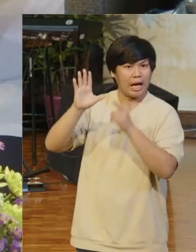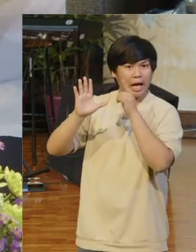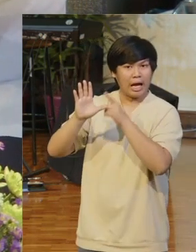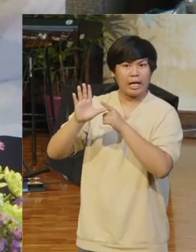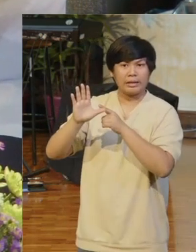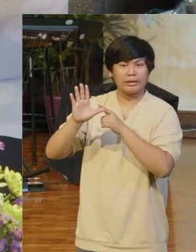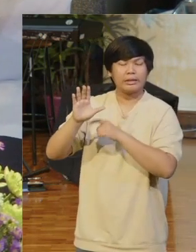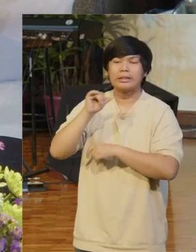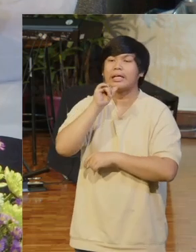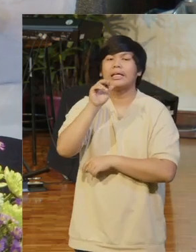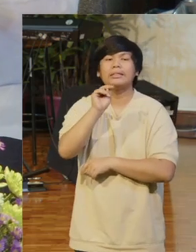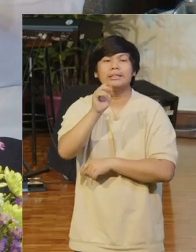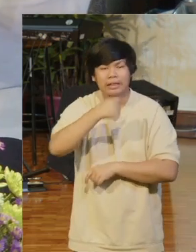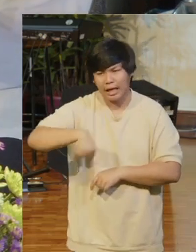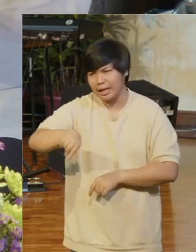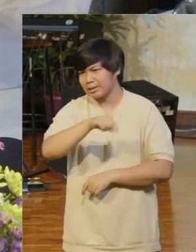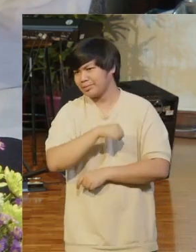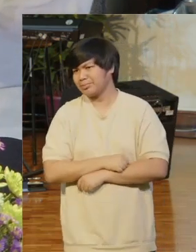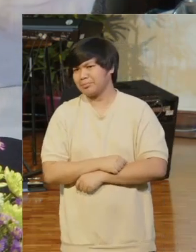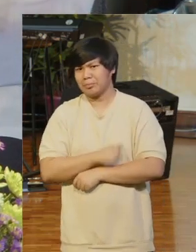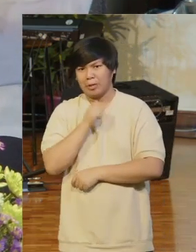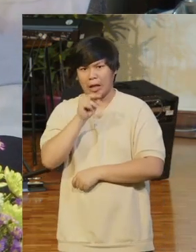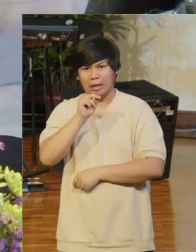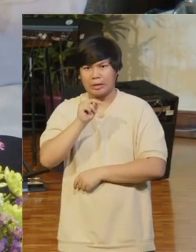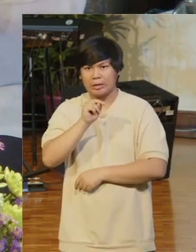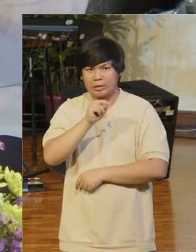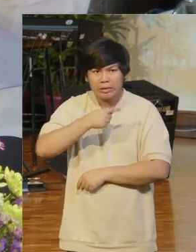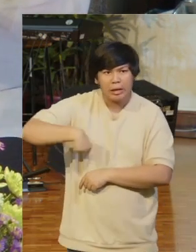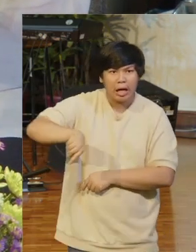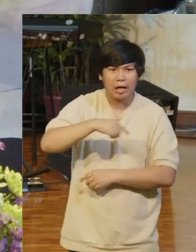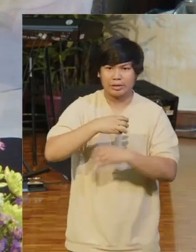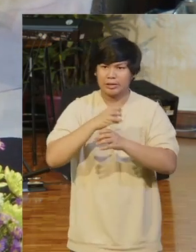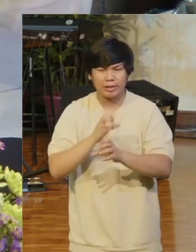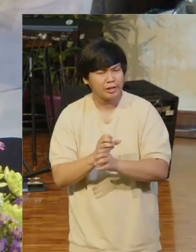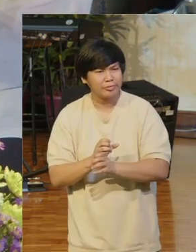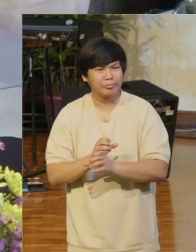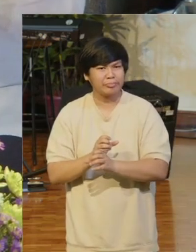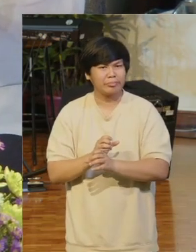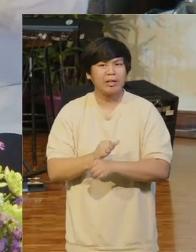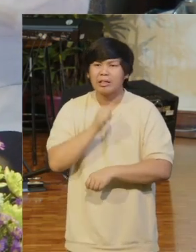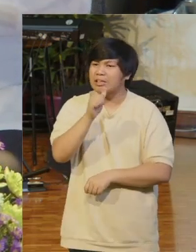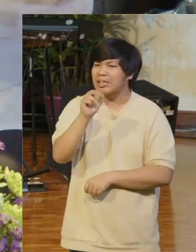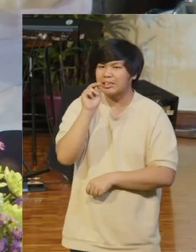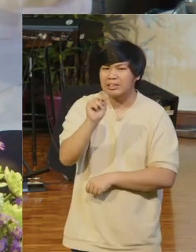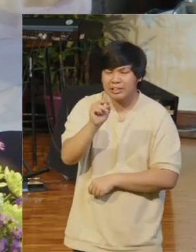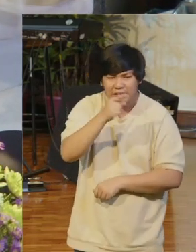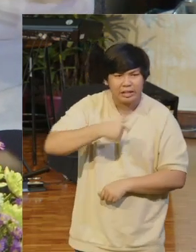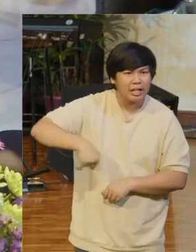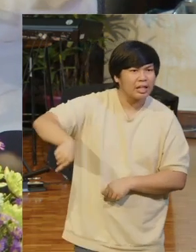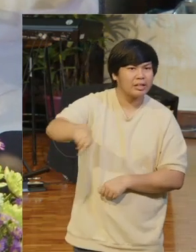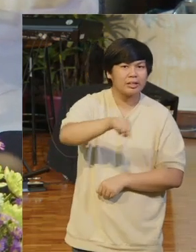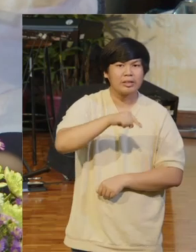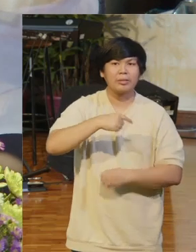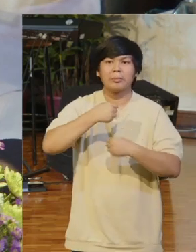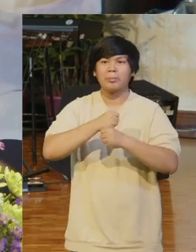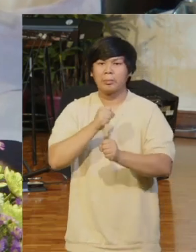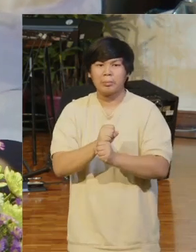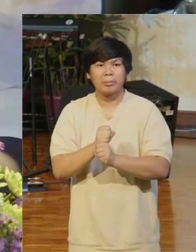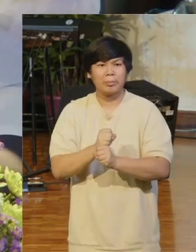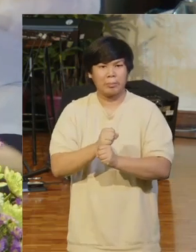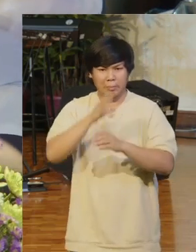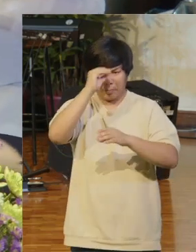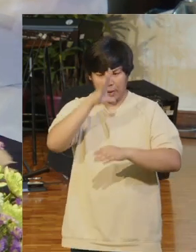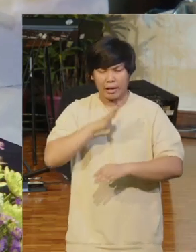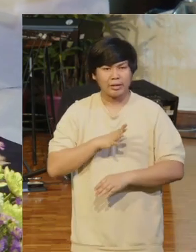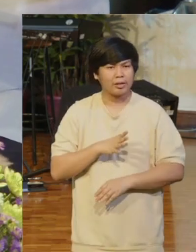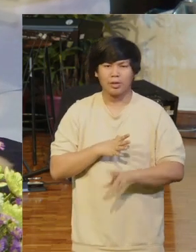kailangan. Hindi niya po tayo kailangang ilikha. Hindi niya po tayo kailangang gawin.